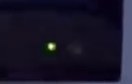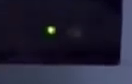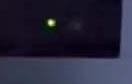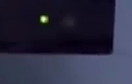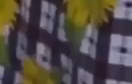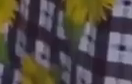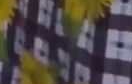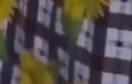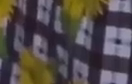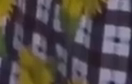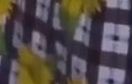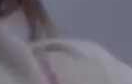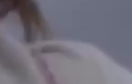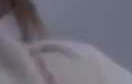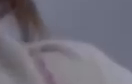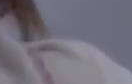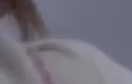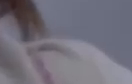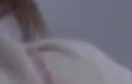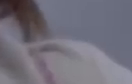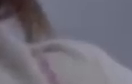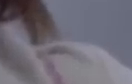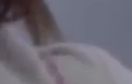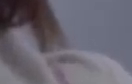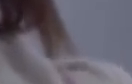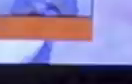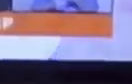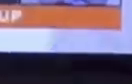Kasama namin ngayon. Uy! Si Ma'am Ki!